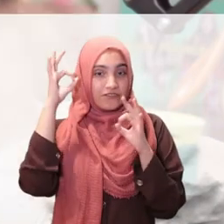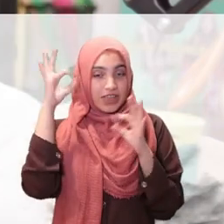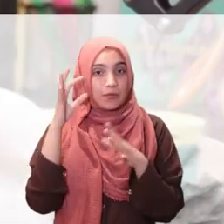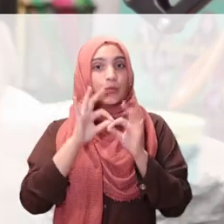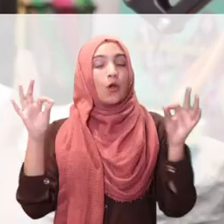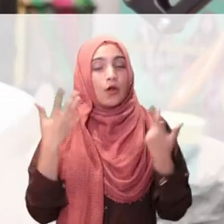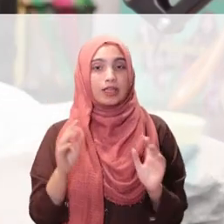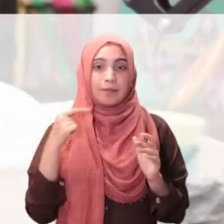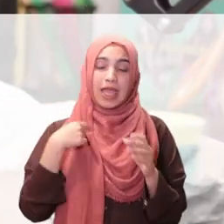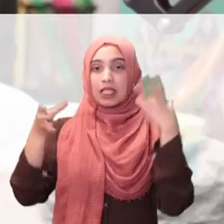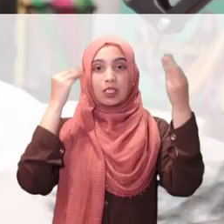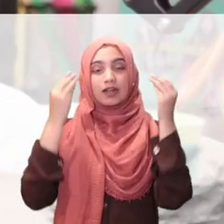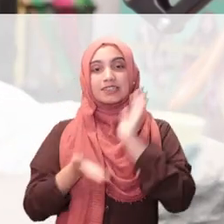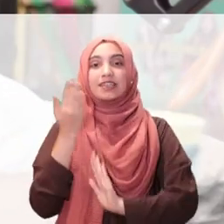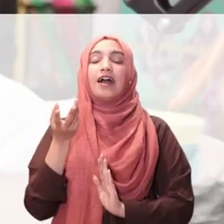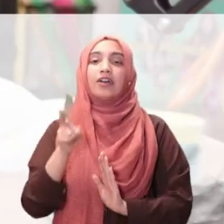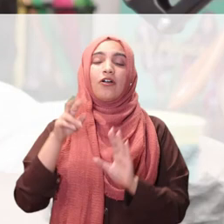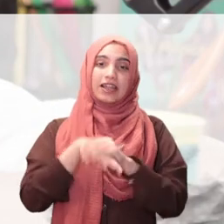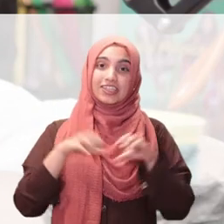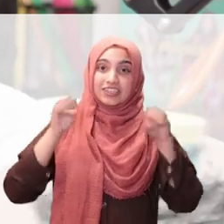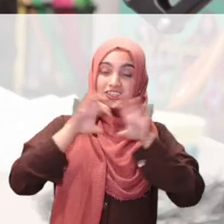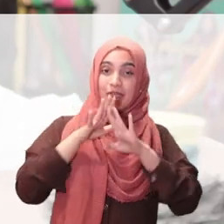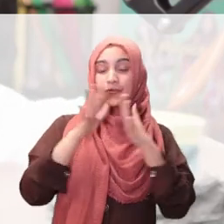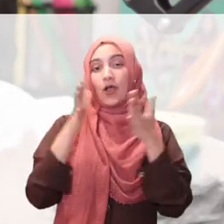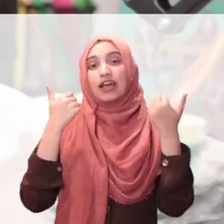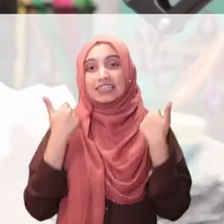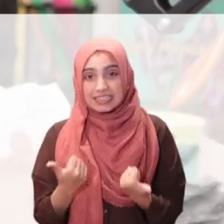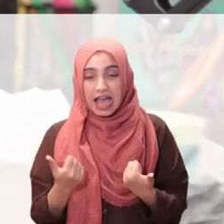व्यय थैंक यू अरे डूइंग इन